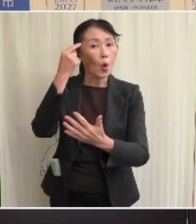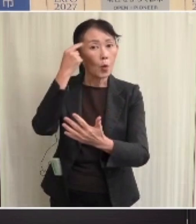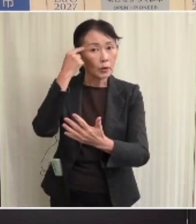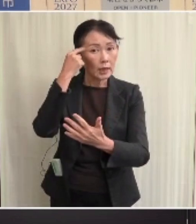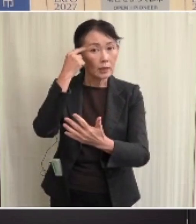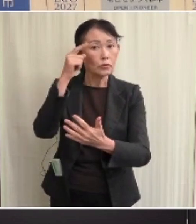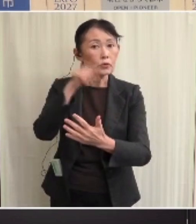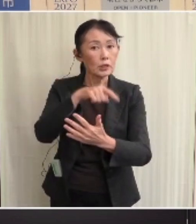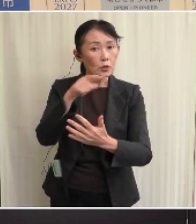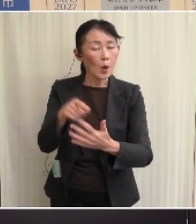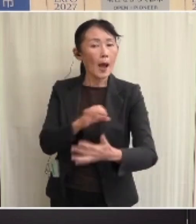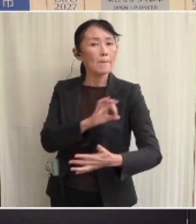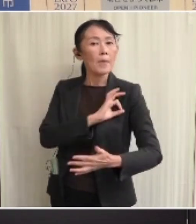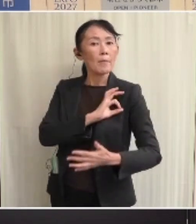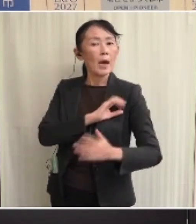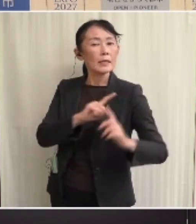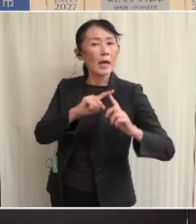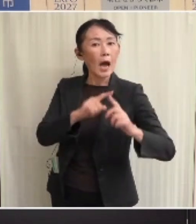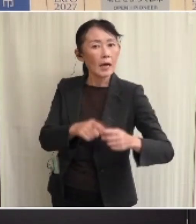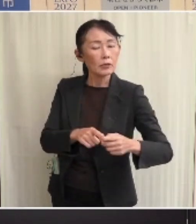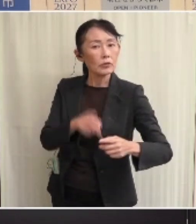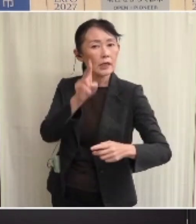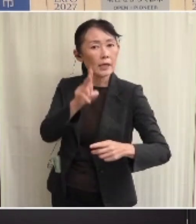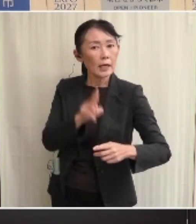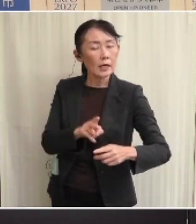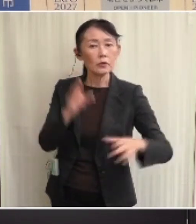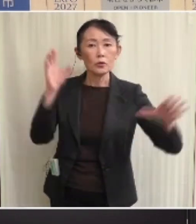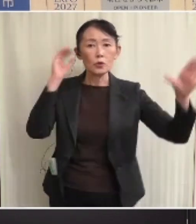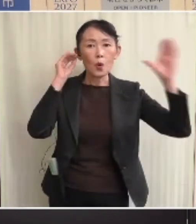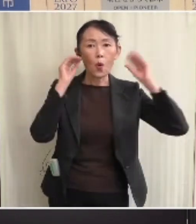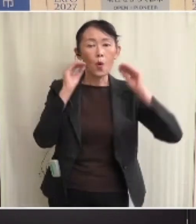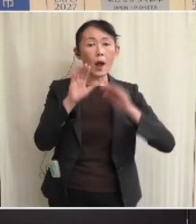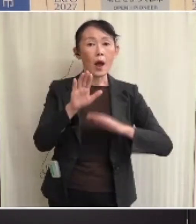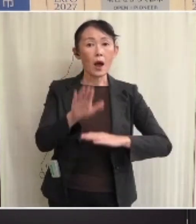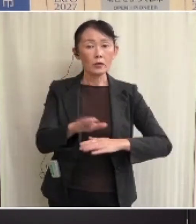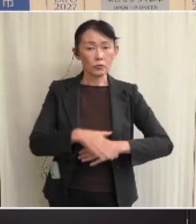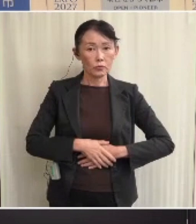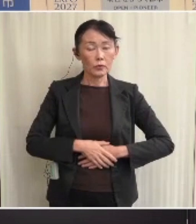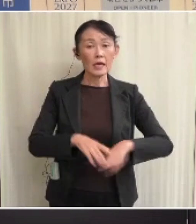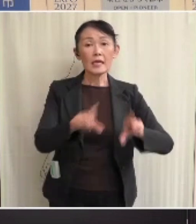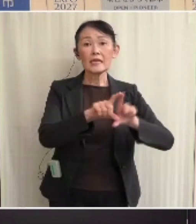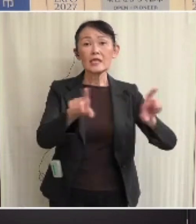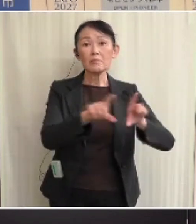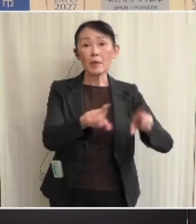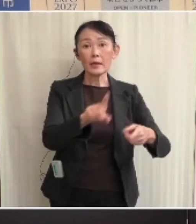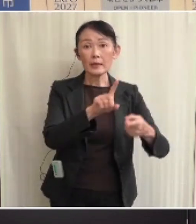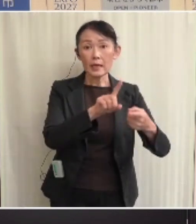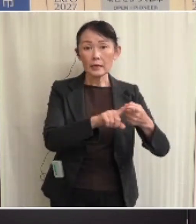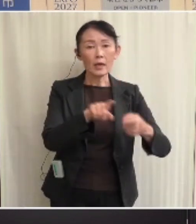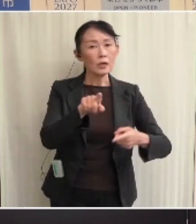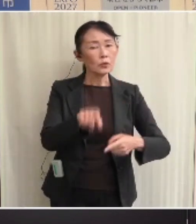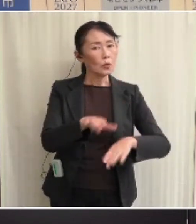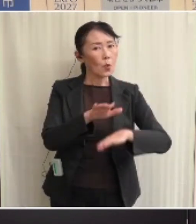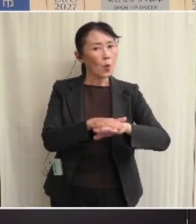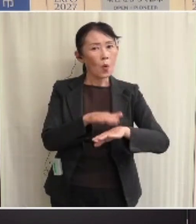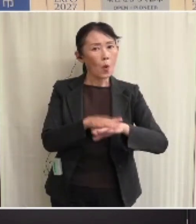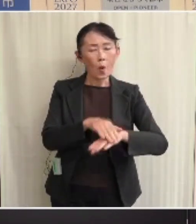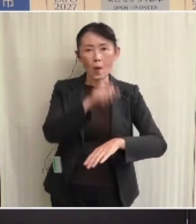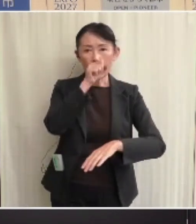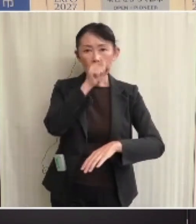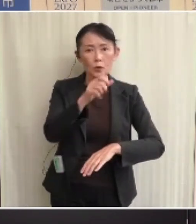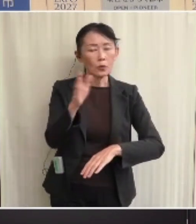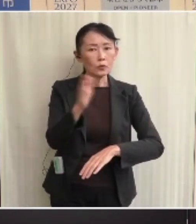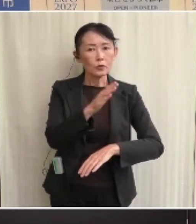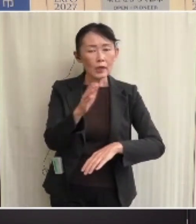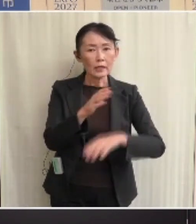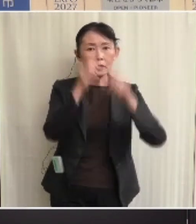くかもしれないという情報が入っておりまして、まあ、一般論的にはあんまりこう受け入れられないのかなという